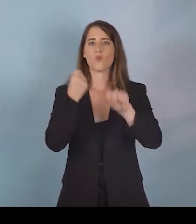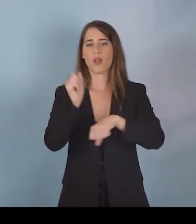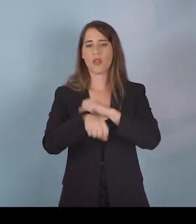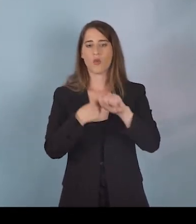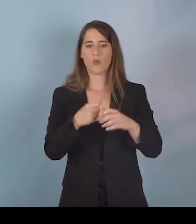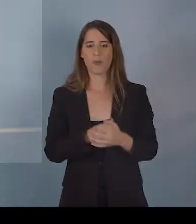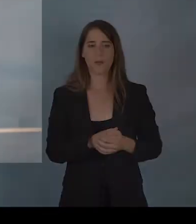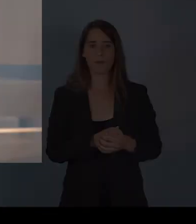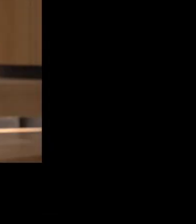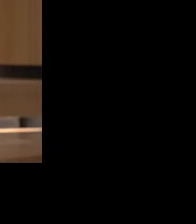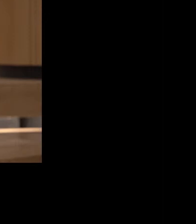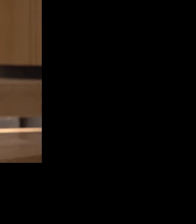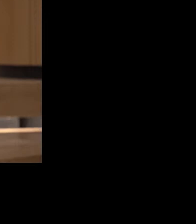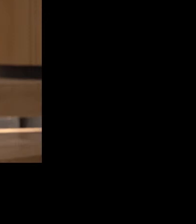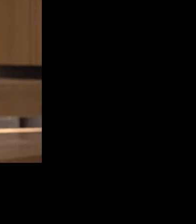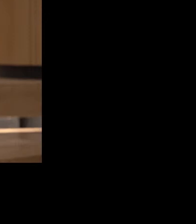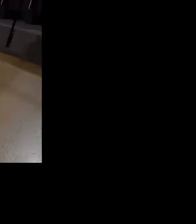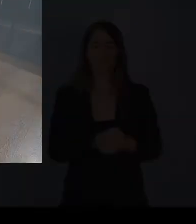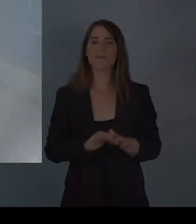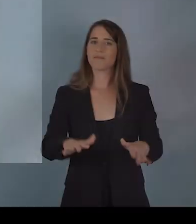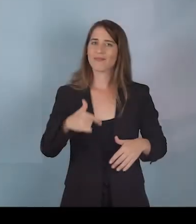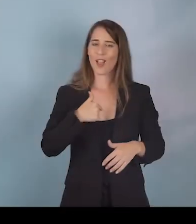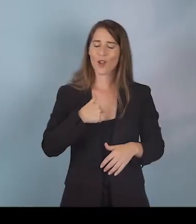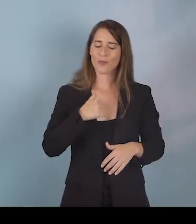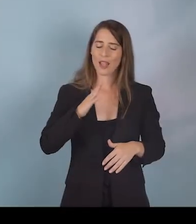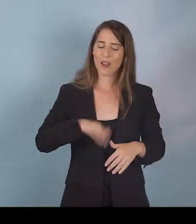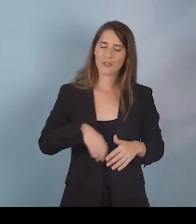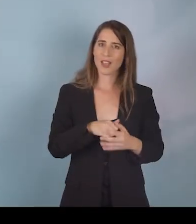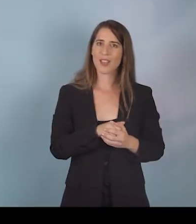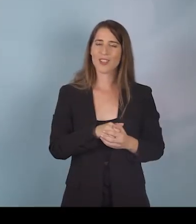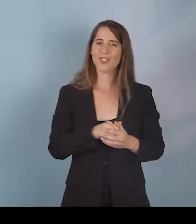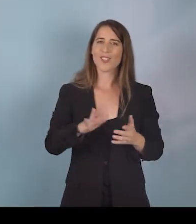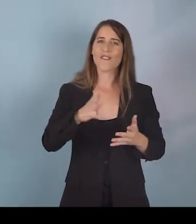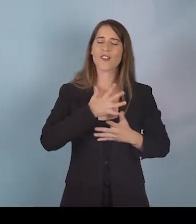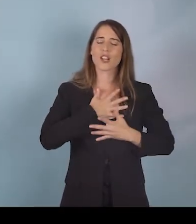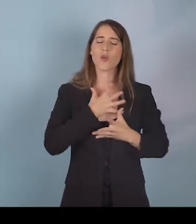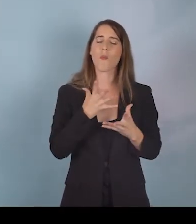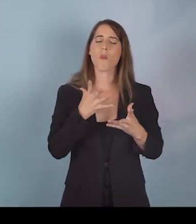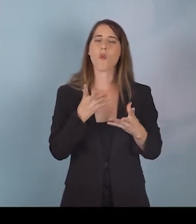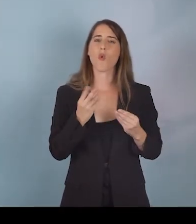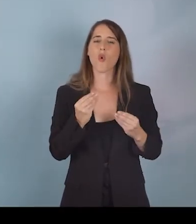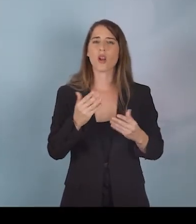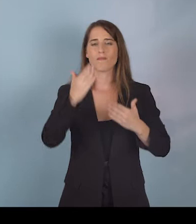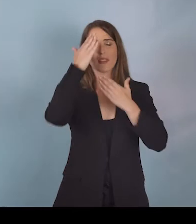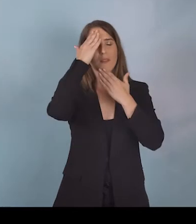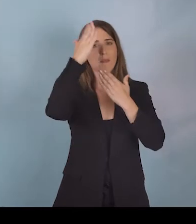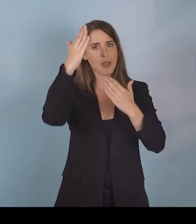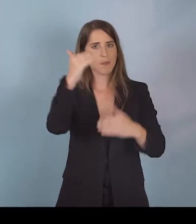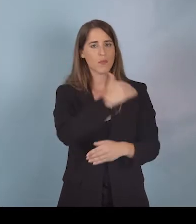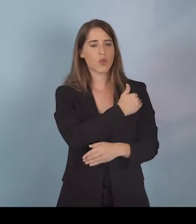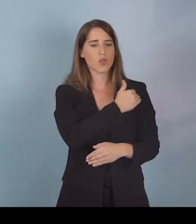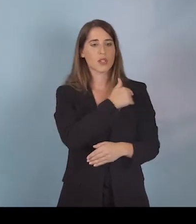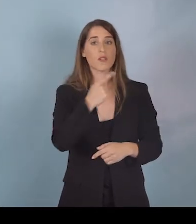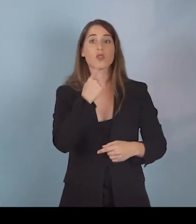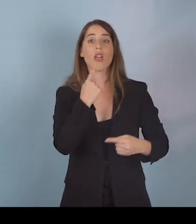τόσο δύσκολο ταυτόχρονα, αλλά θα το παλέψουμε. Παίρνω και εγώ το λόγο. Καταρχήν να σας ευχαριστήσω για την τιμή αυτής της